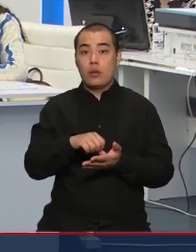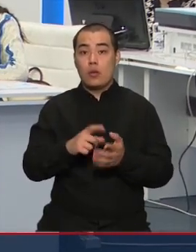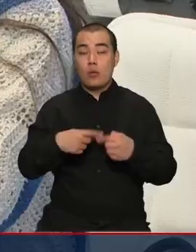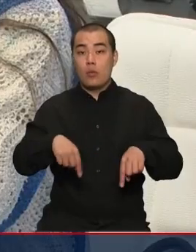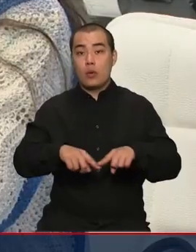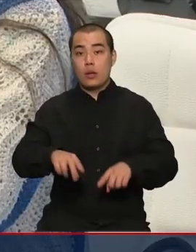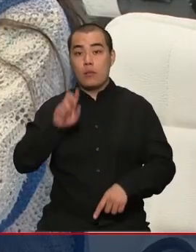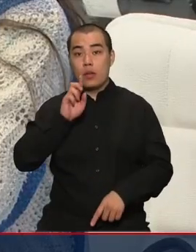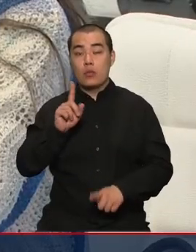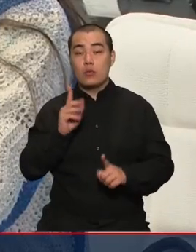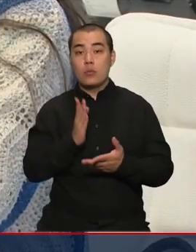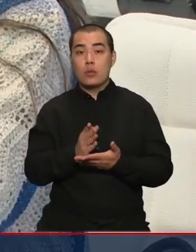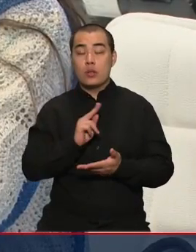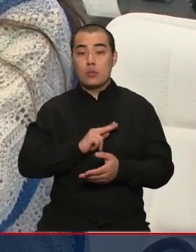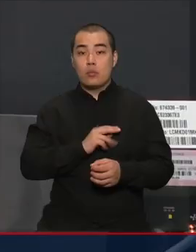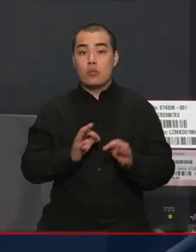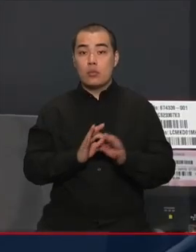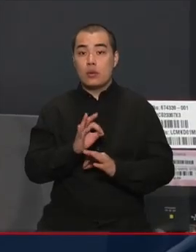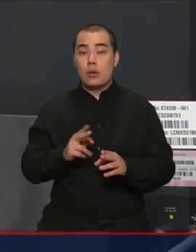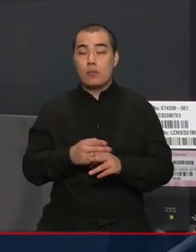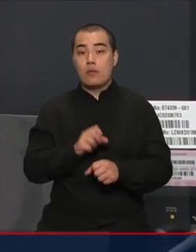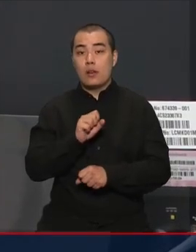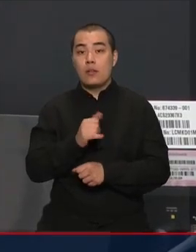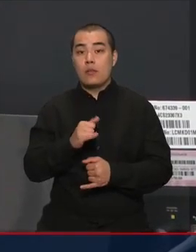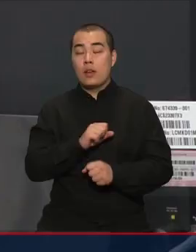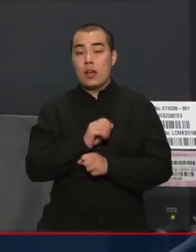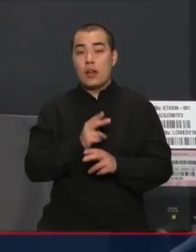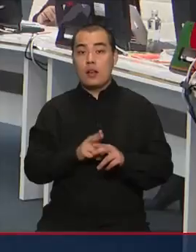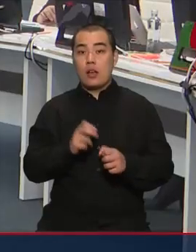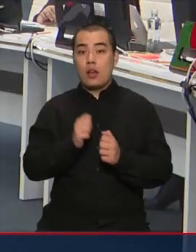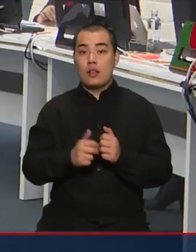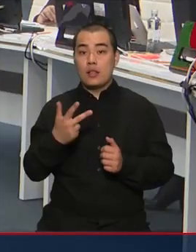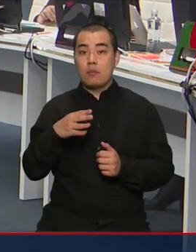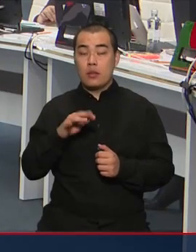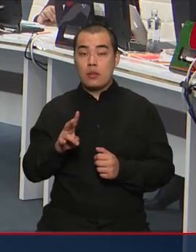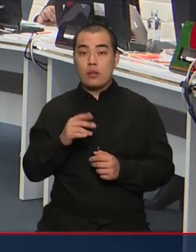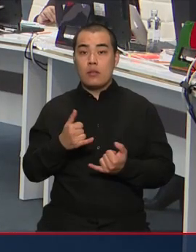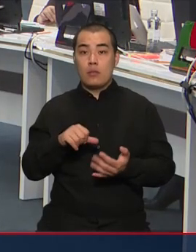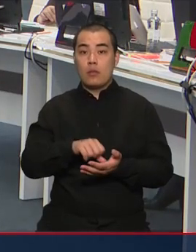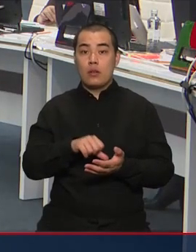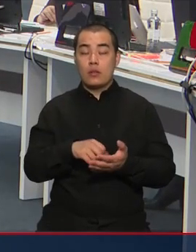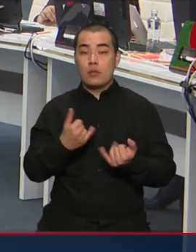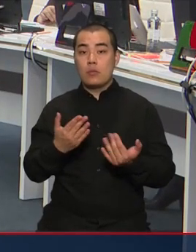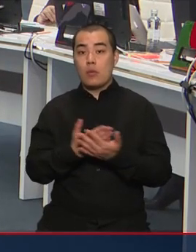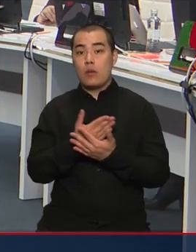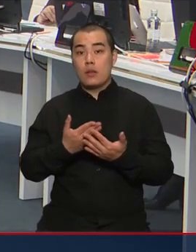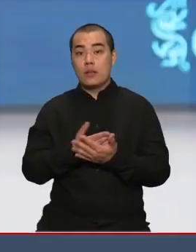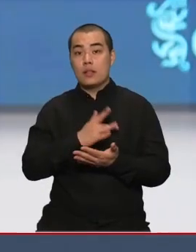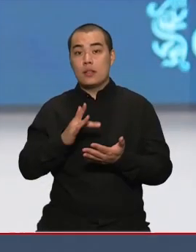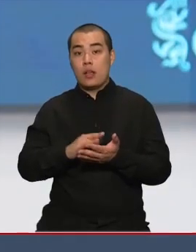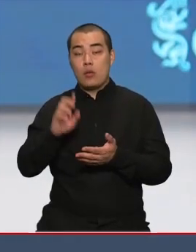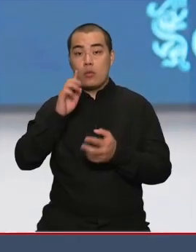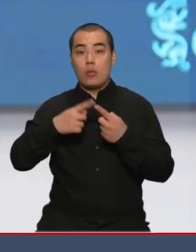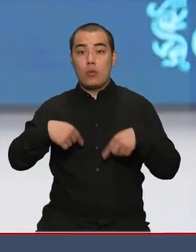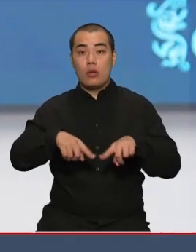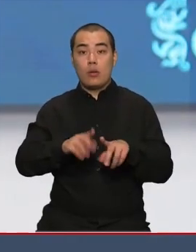власти. Штаб работает круглосуточно и без выходных. Почти каждые полчаса в прямом эфире выступают официальные представители центральных госорганов.